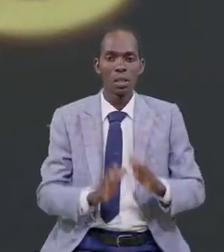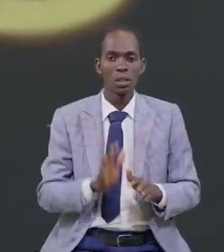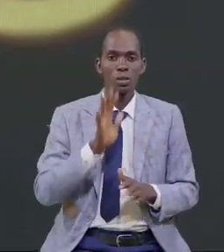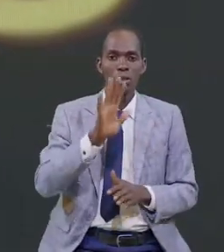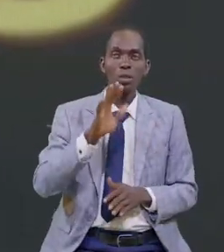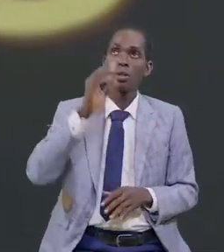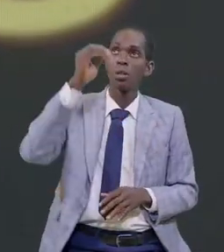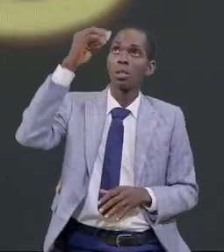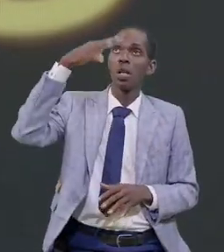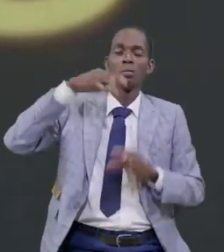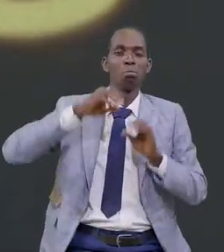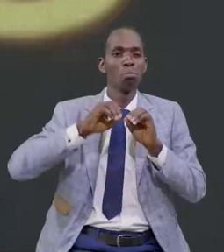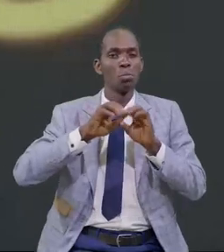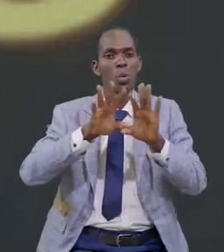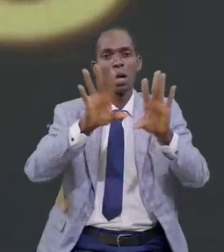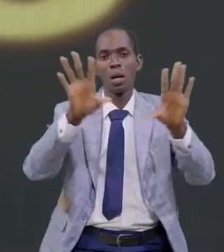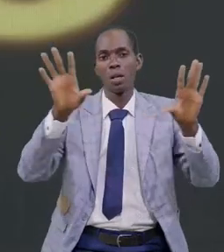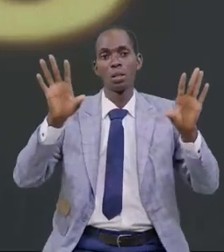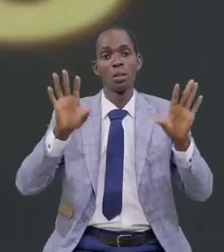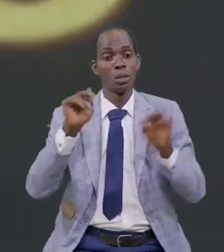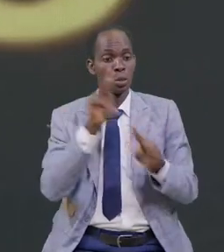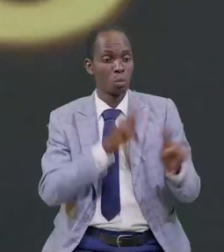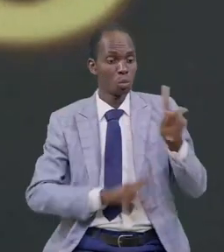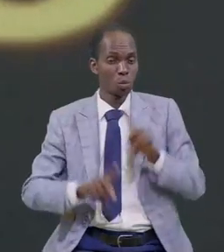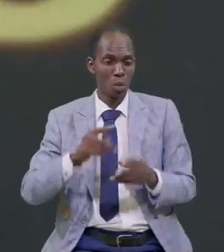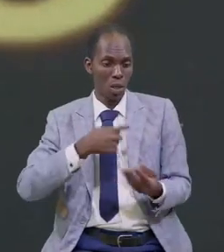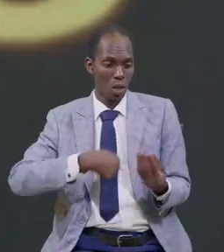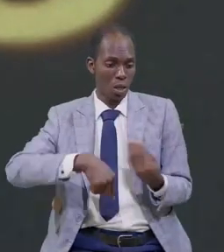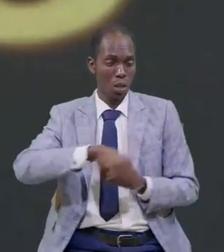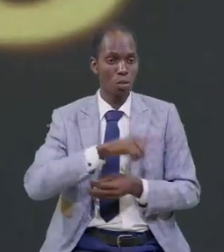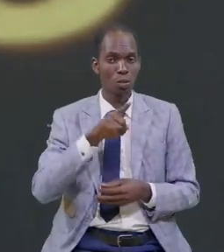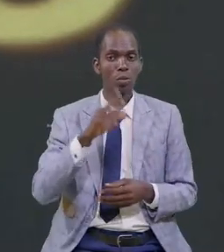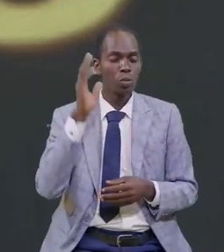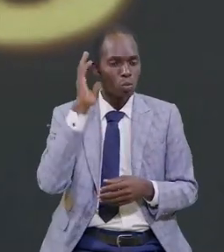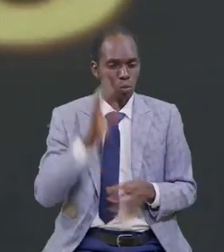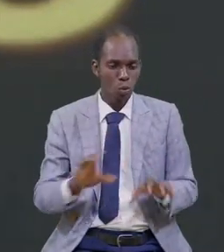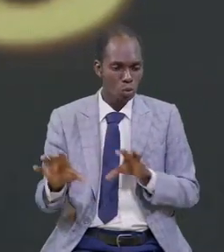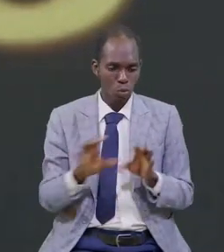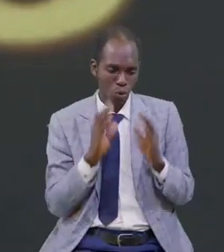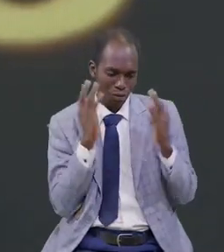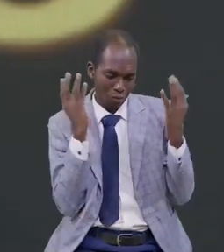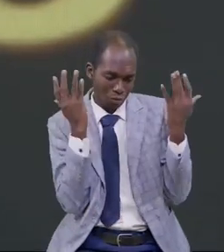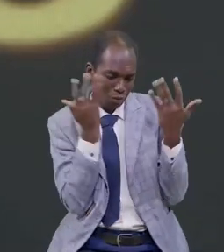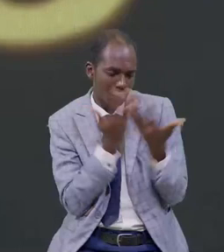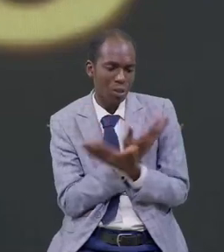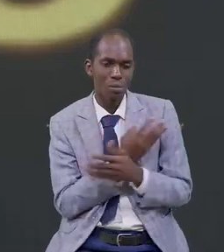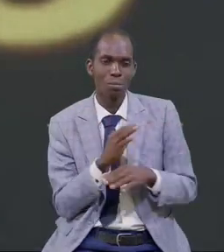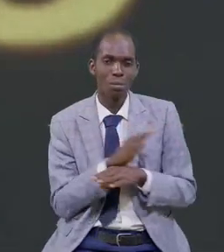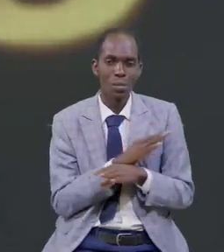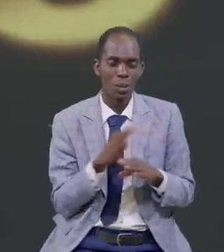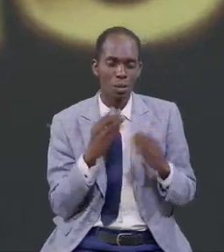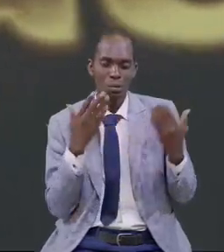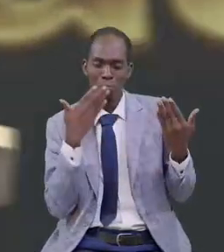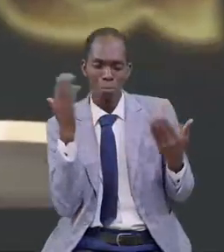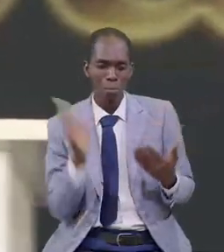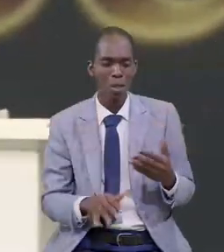Luise que les gens autour de vous les gens autour de vous vont manifester des magouilles des compromissions de